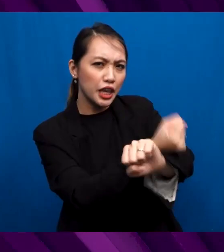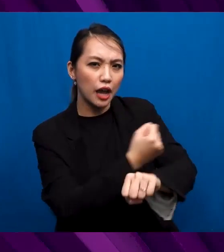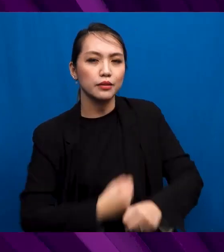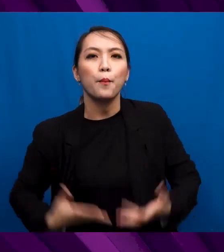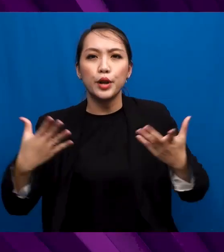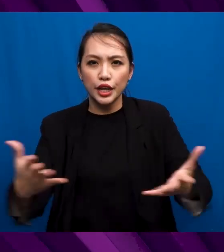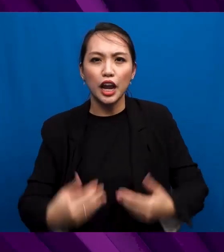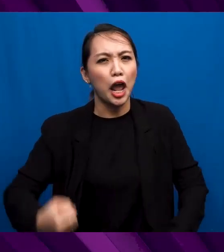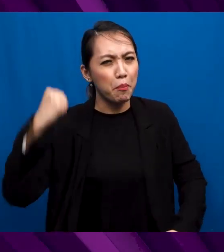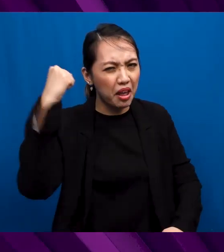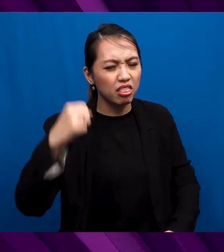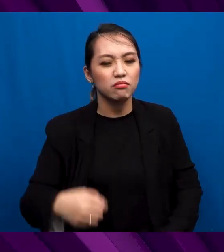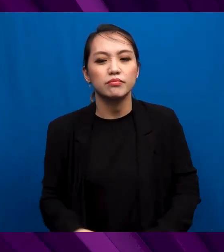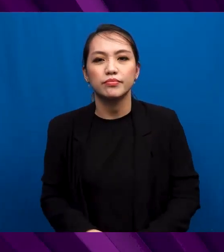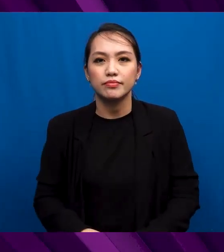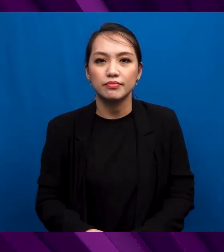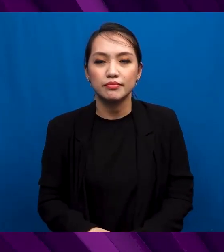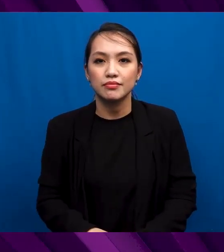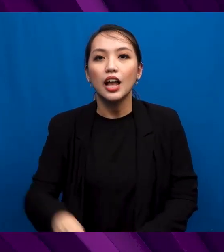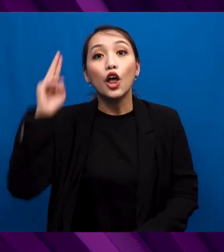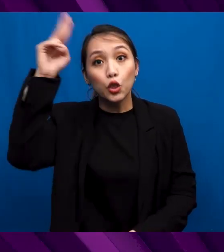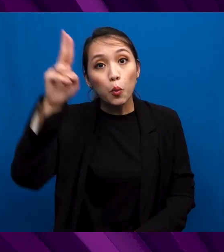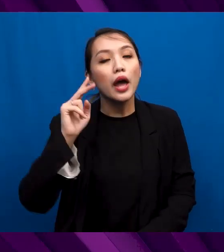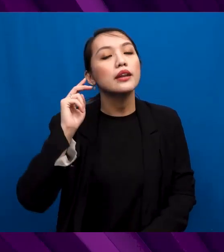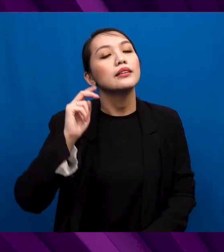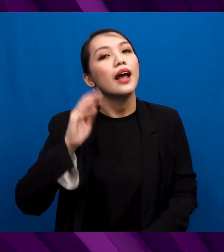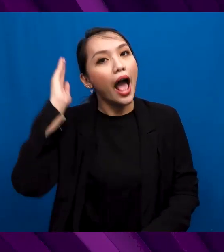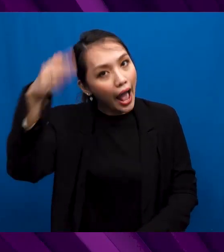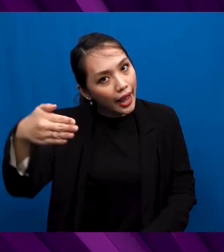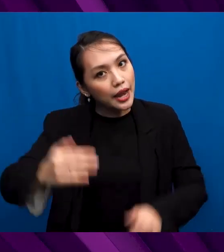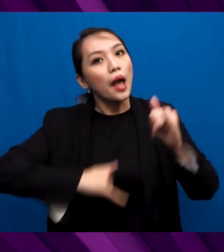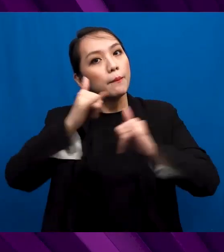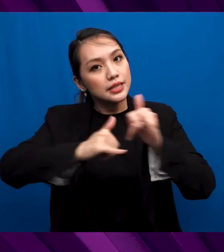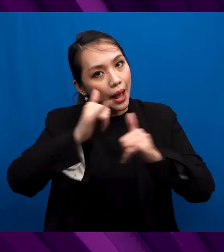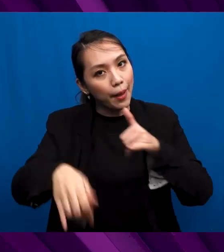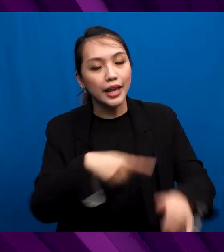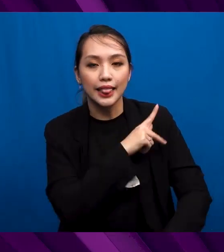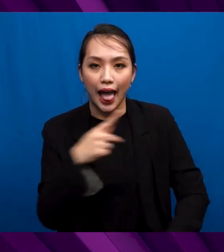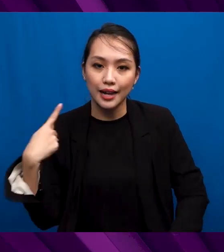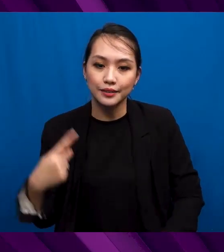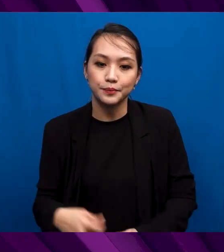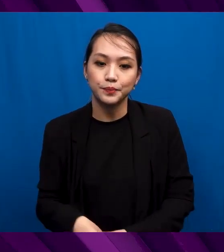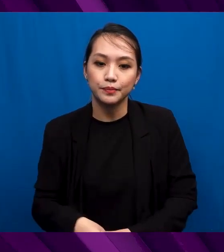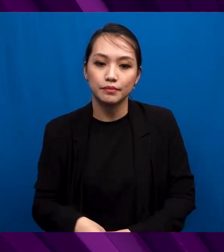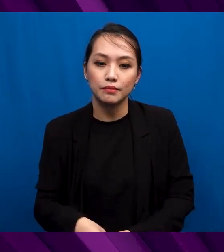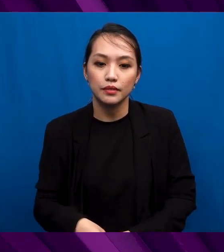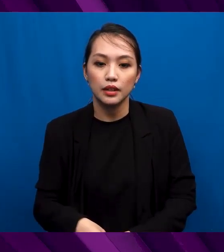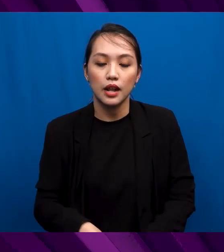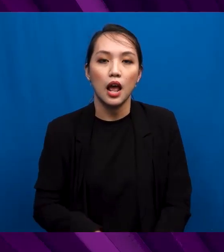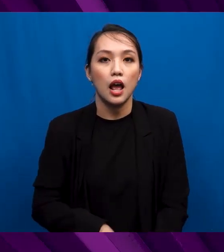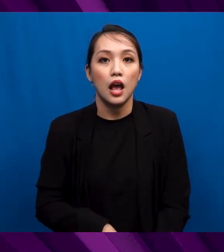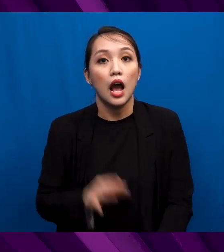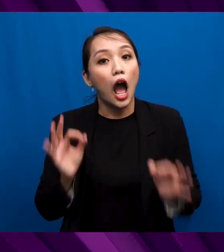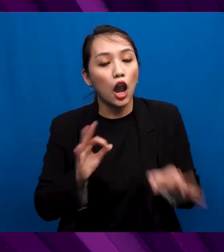kehebatan. Tuhan akan beserta kita. Asal Anda ada niat untuk mengembalikan hutang, tidak